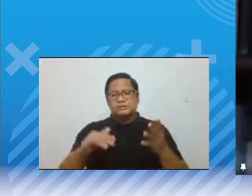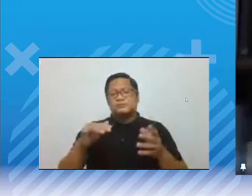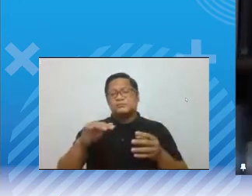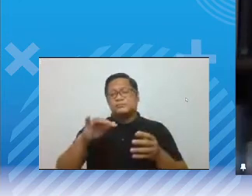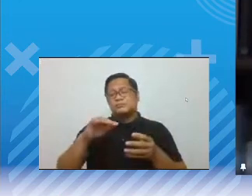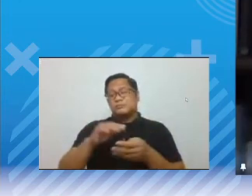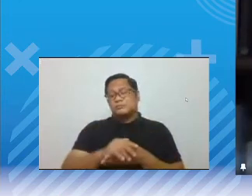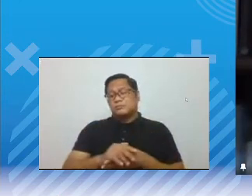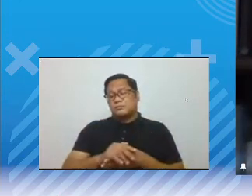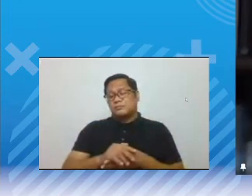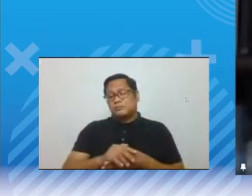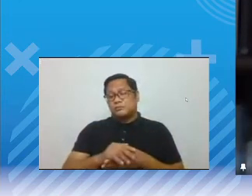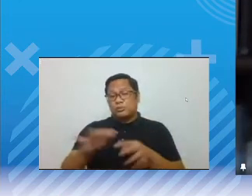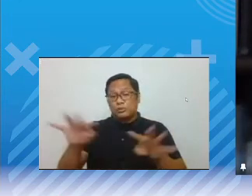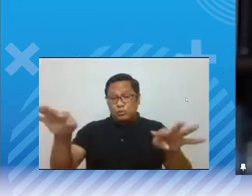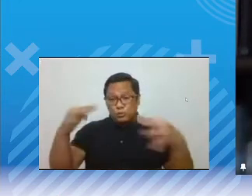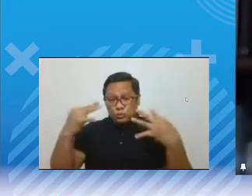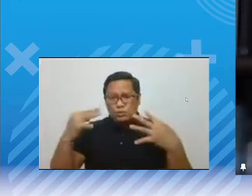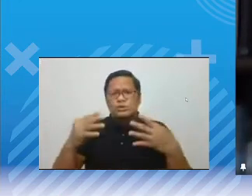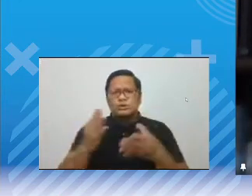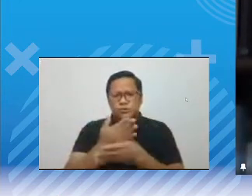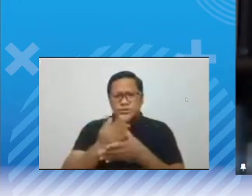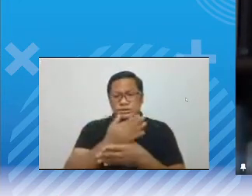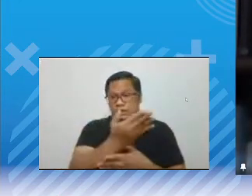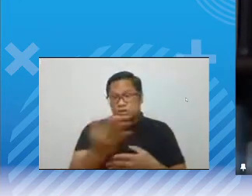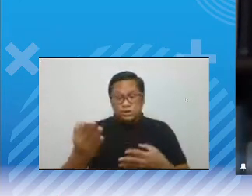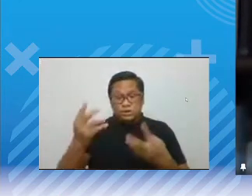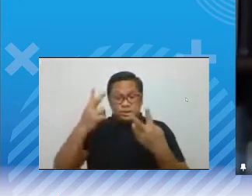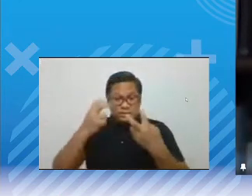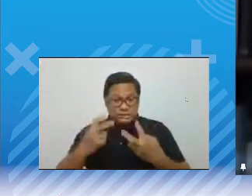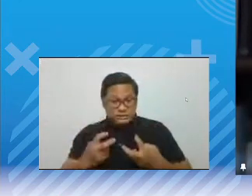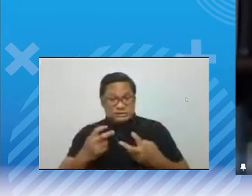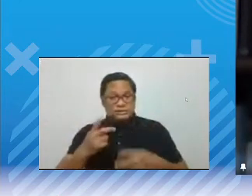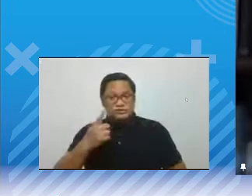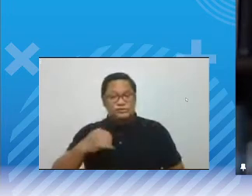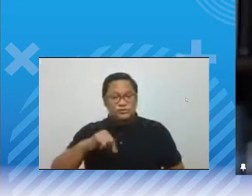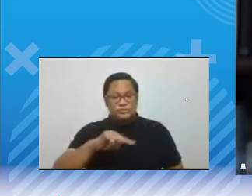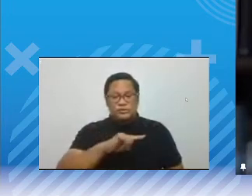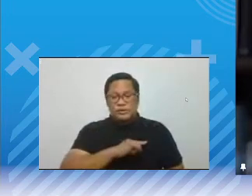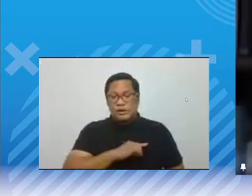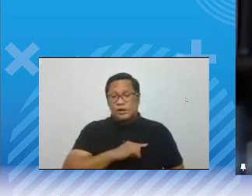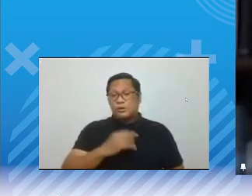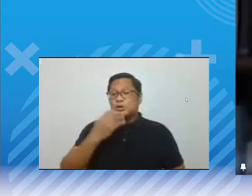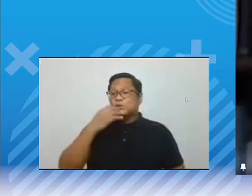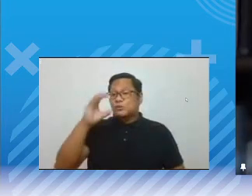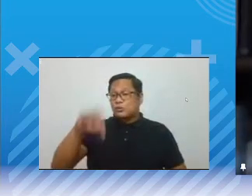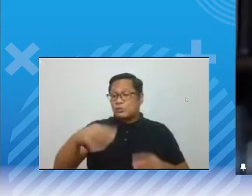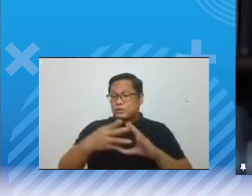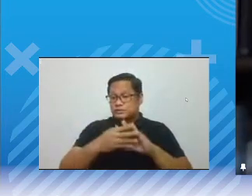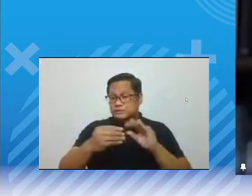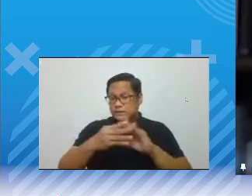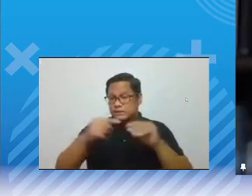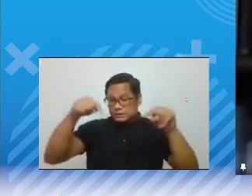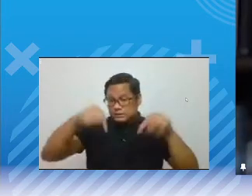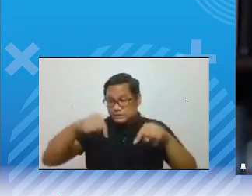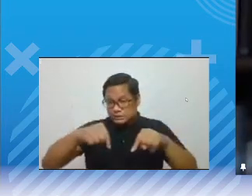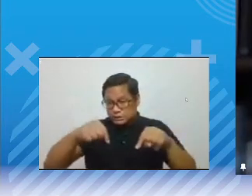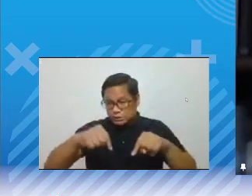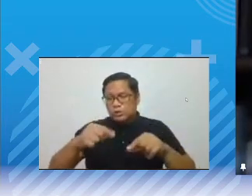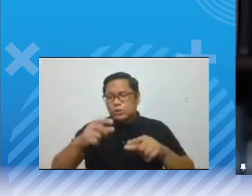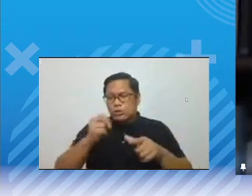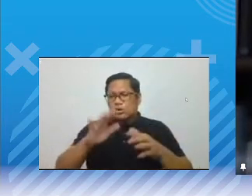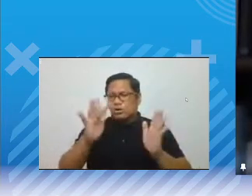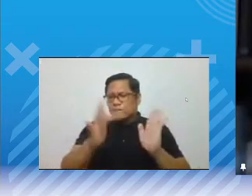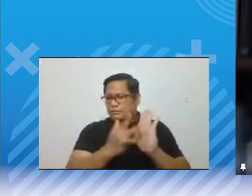you to share your insights with us on our in the comment section of the live stream or on Padlet.